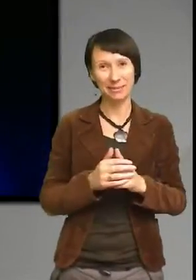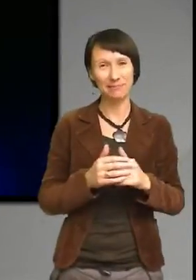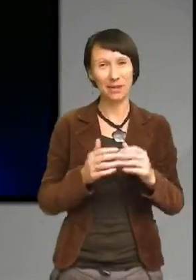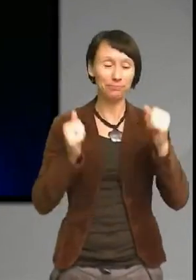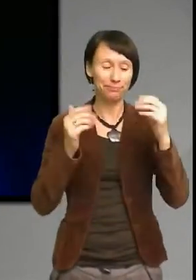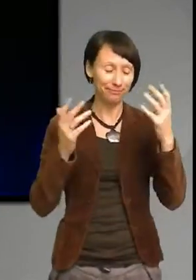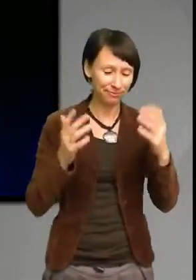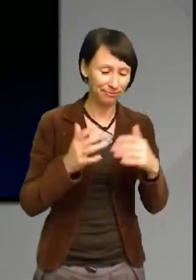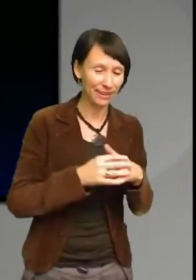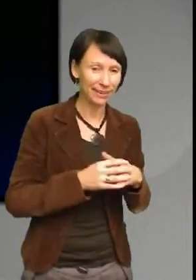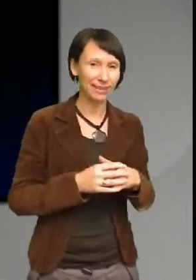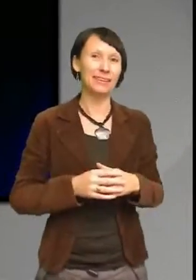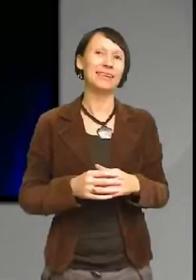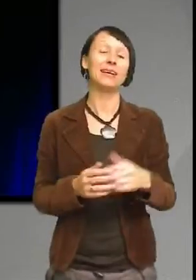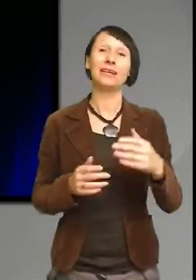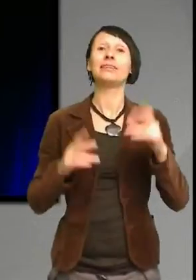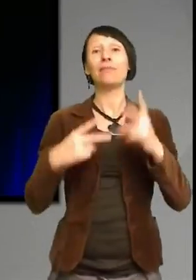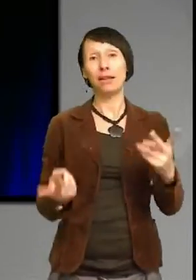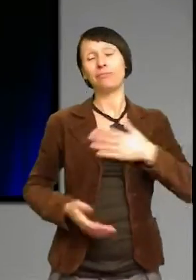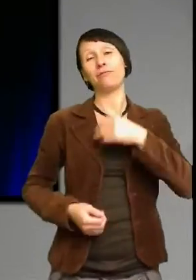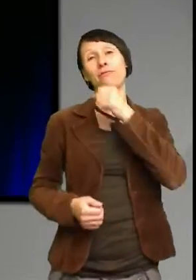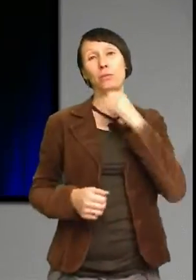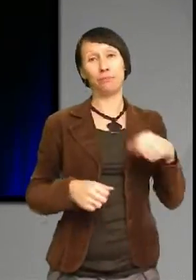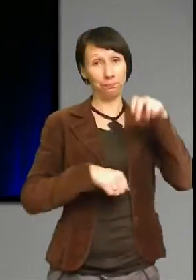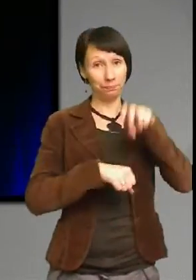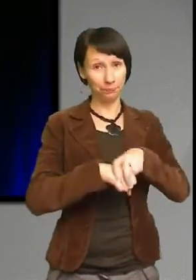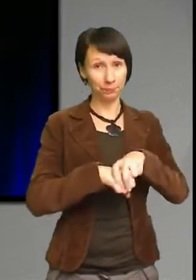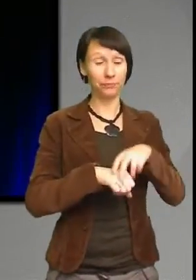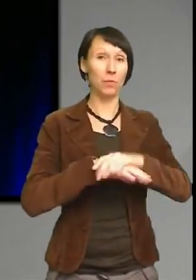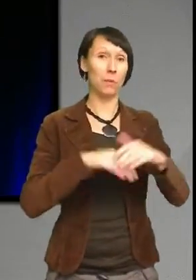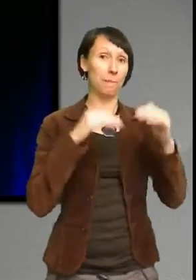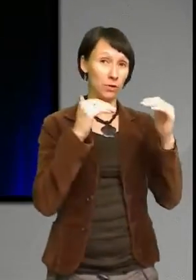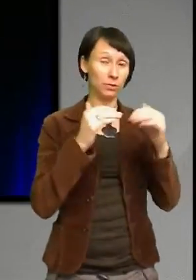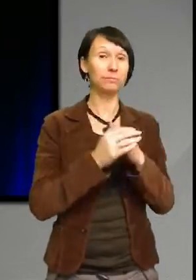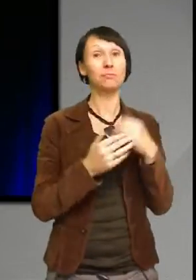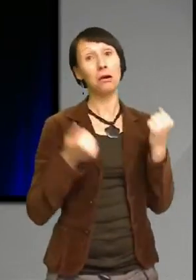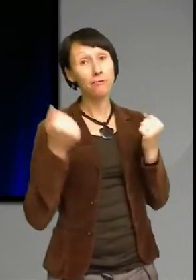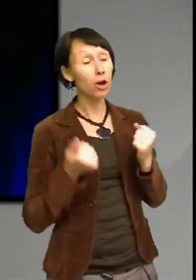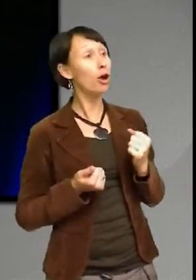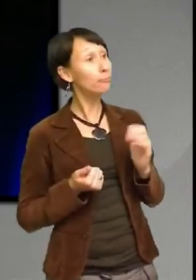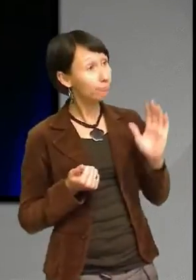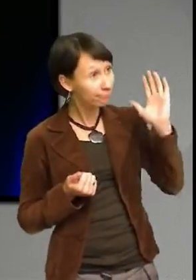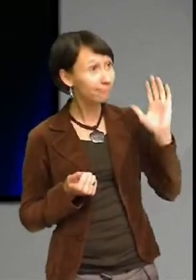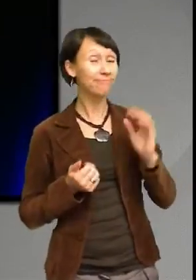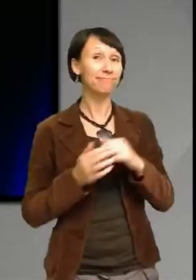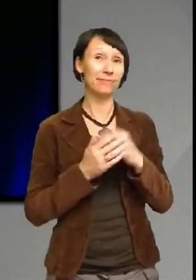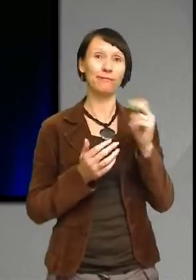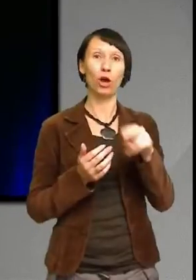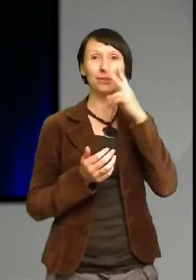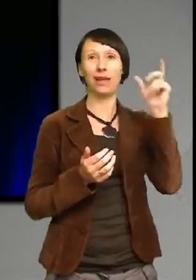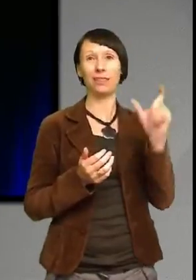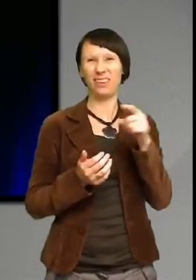Så, min farmor klädd på bussen och busschauffören låg mot henne, van att se henne. Och han saknade två tänder.